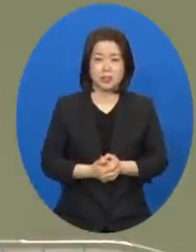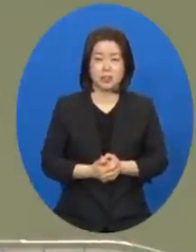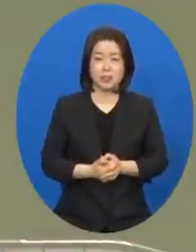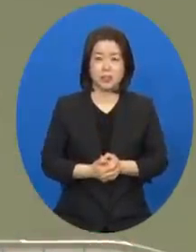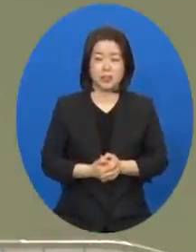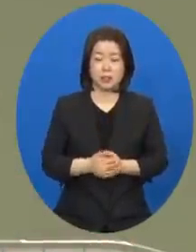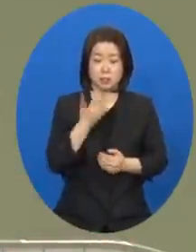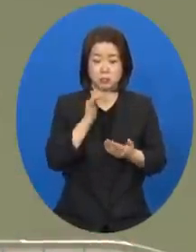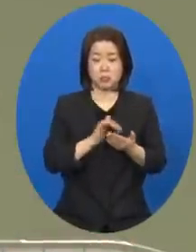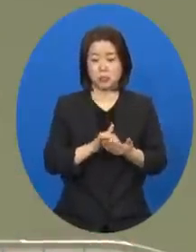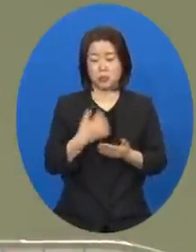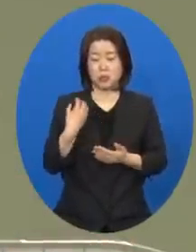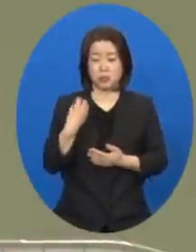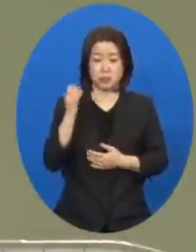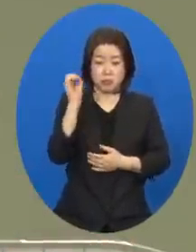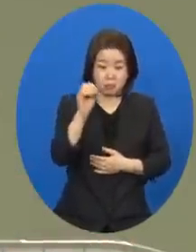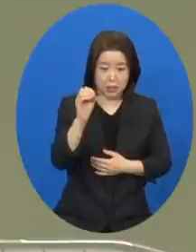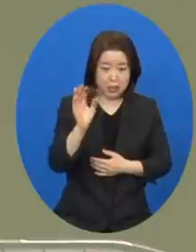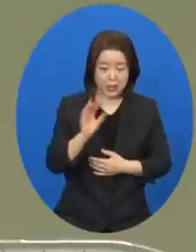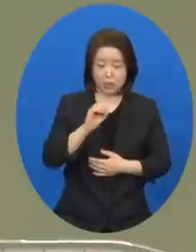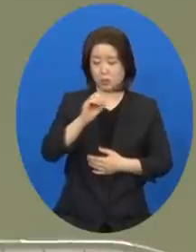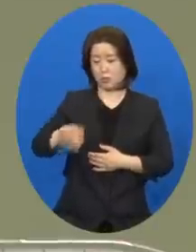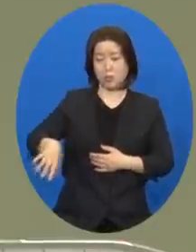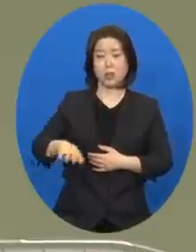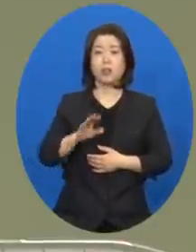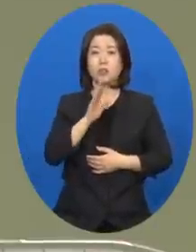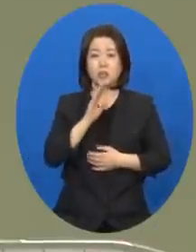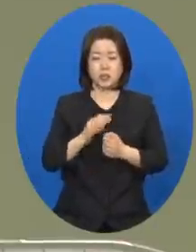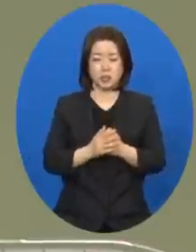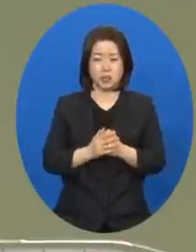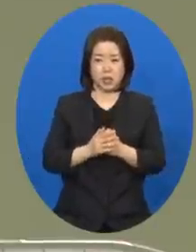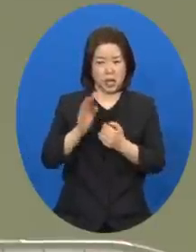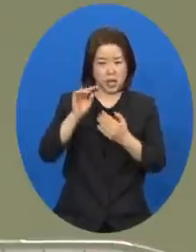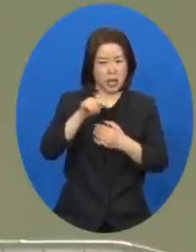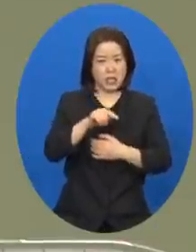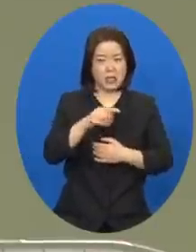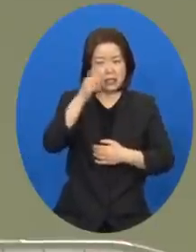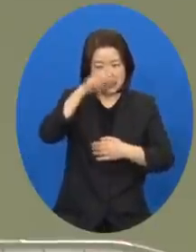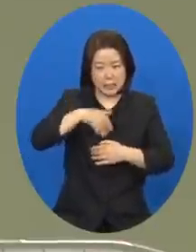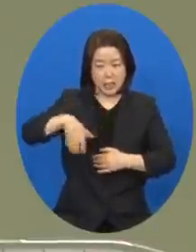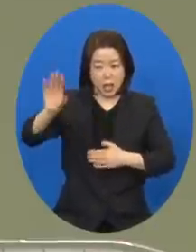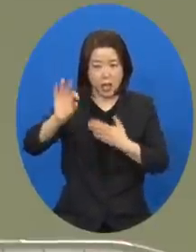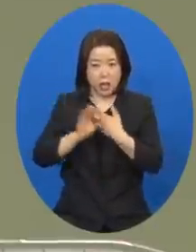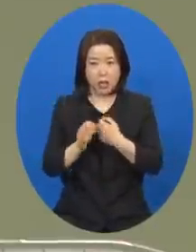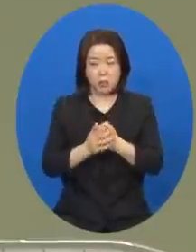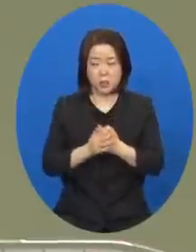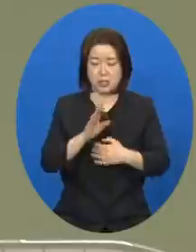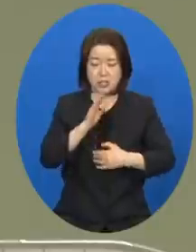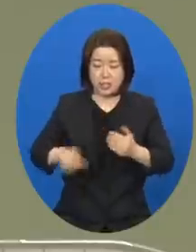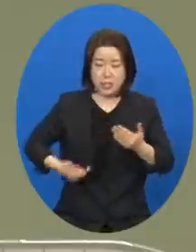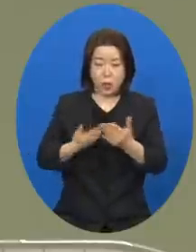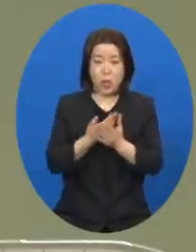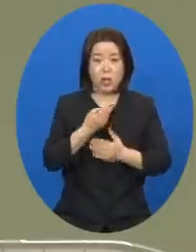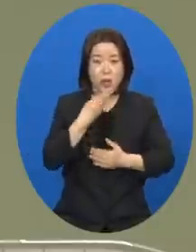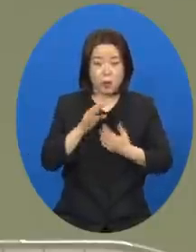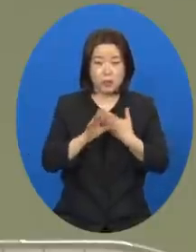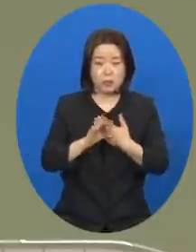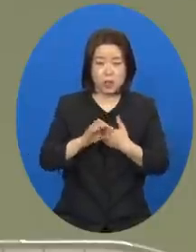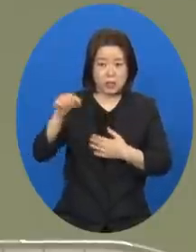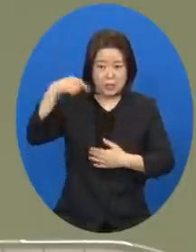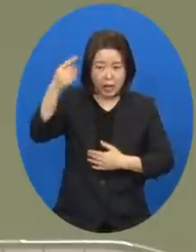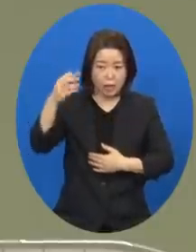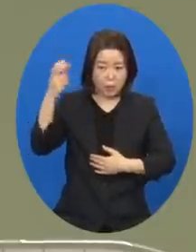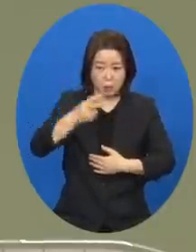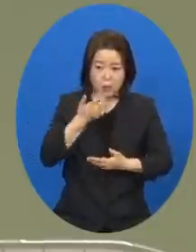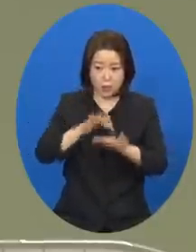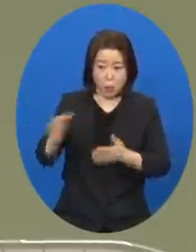돌을 내려놓기는 했어요. 반드시 다시 돌들 날이 옵니다. 진짜 회개가 안 된 사람, 정말 예수님을